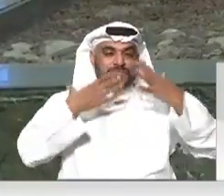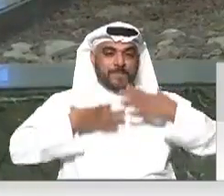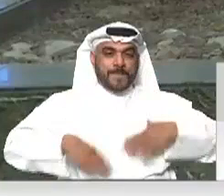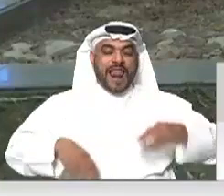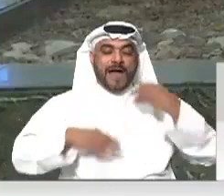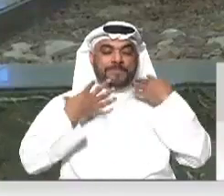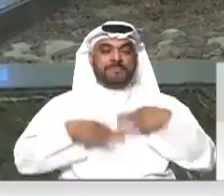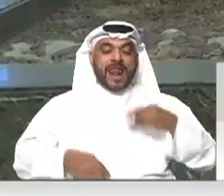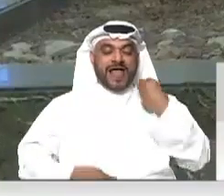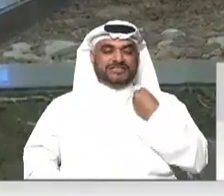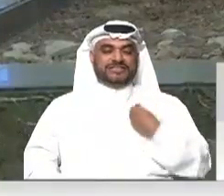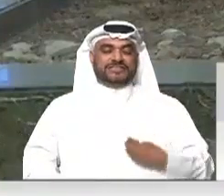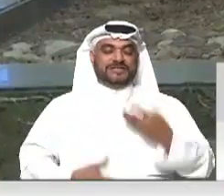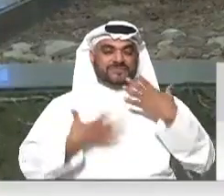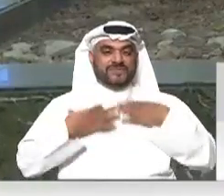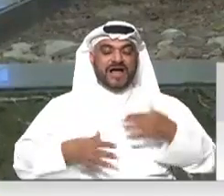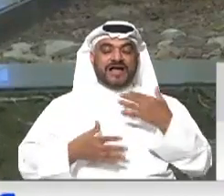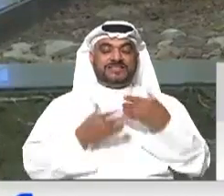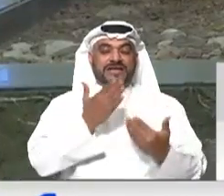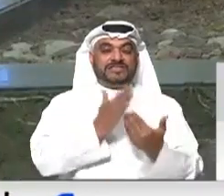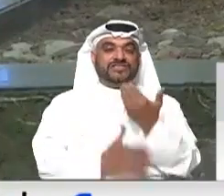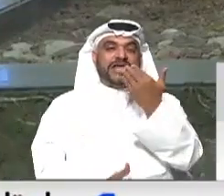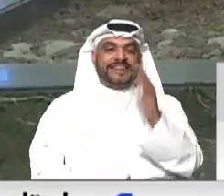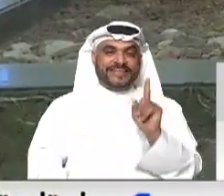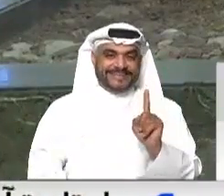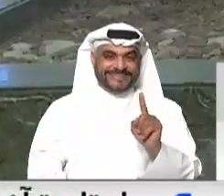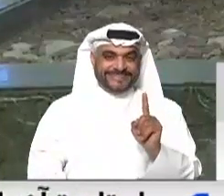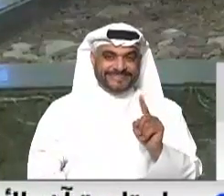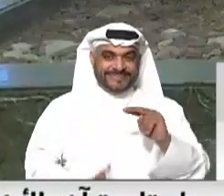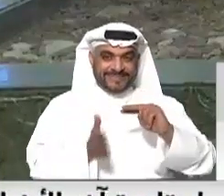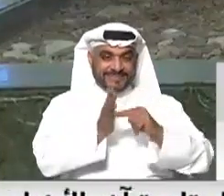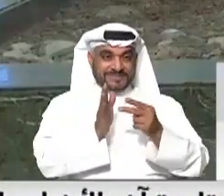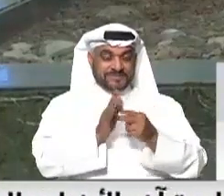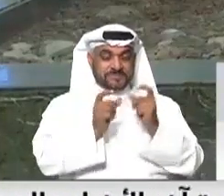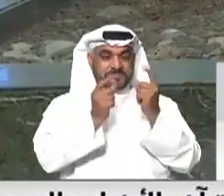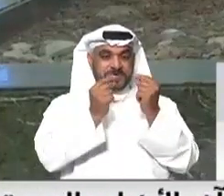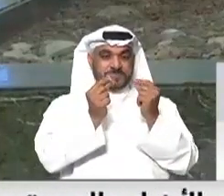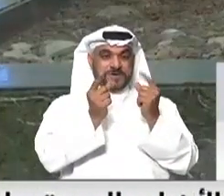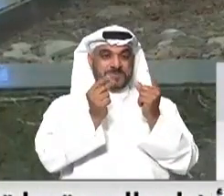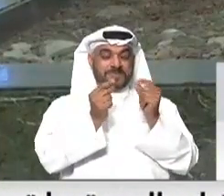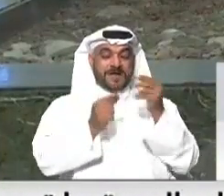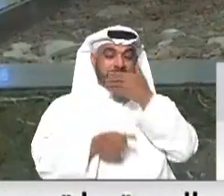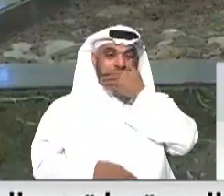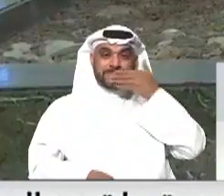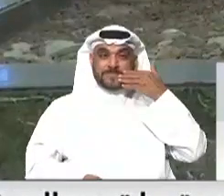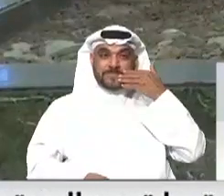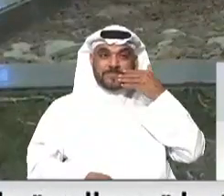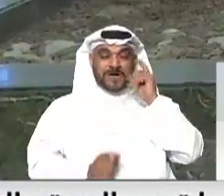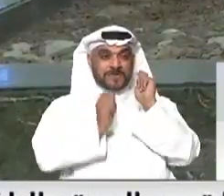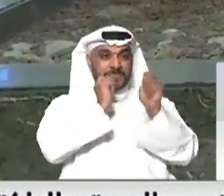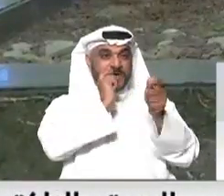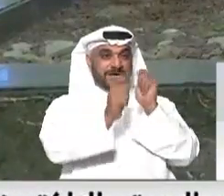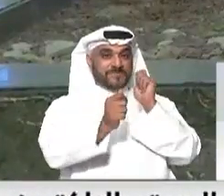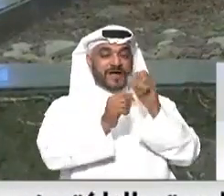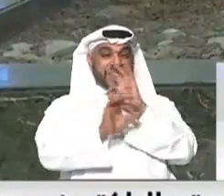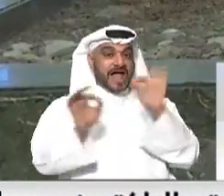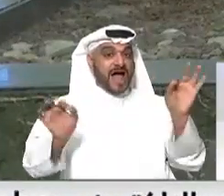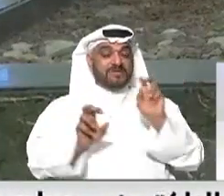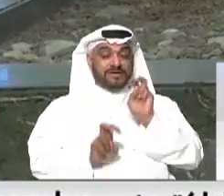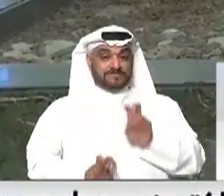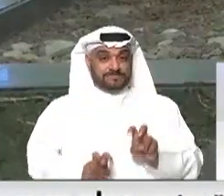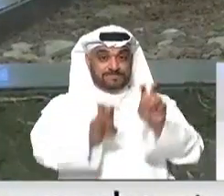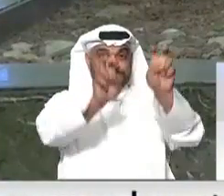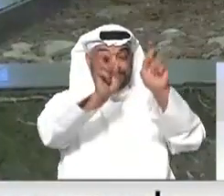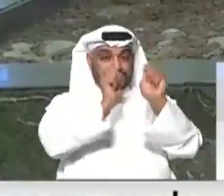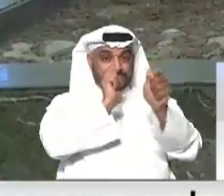الجديدة وحاجياتهم لعيد الفطر المبارك. هي أجواء مكملة حقيقة لباقي الأسواق، سواء الأسواق الشعبية أو أماكن